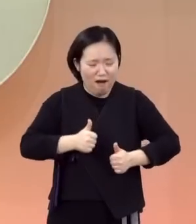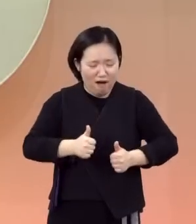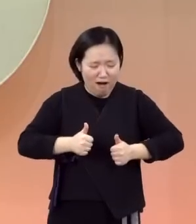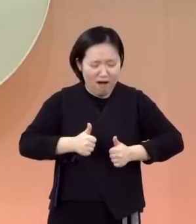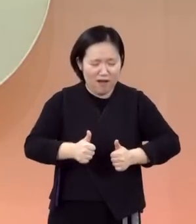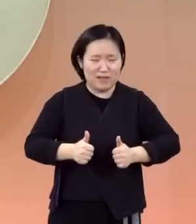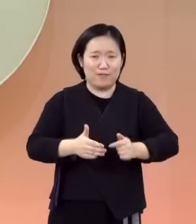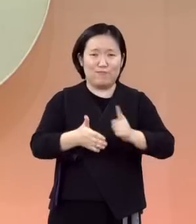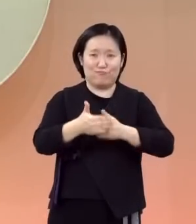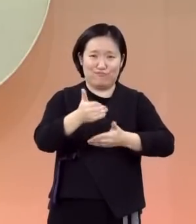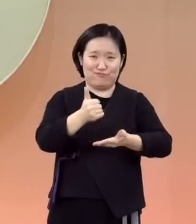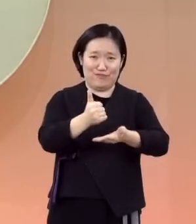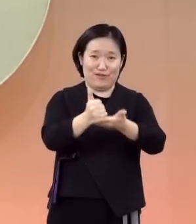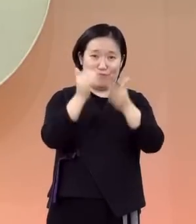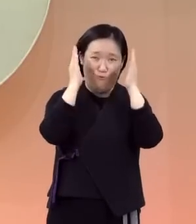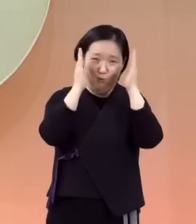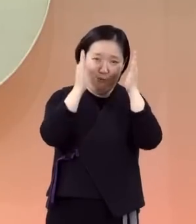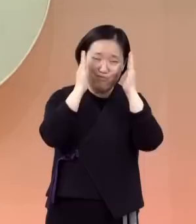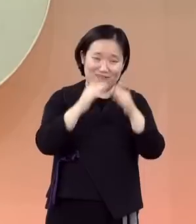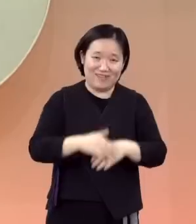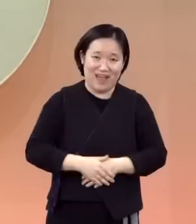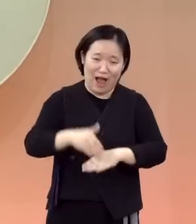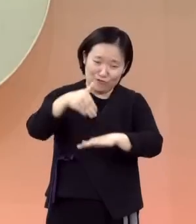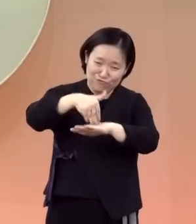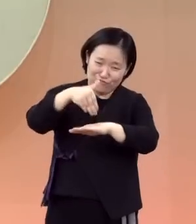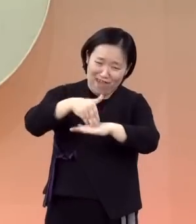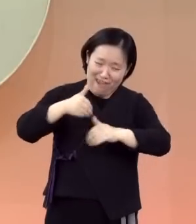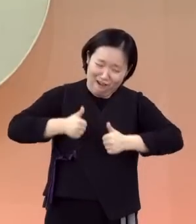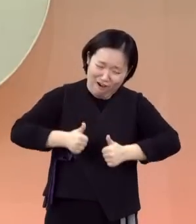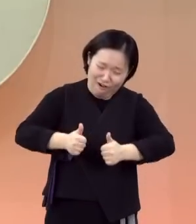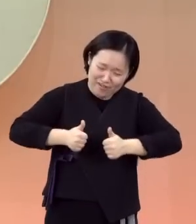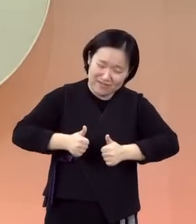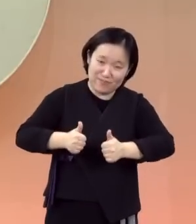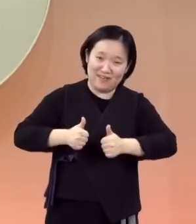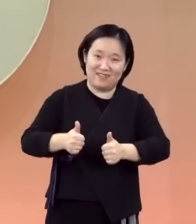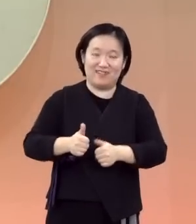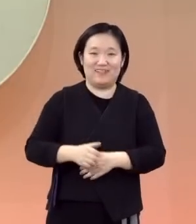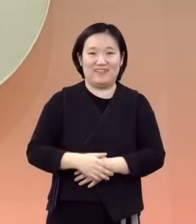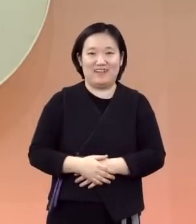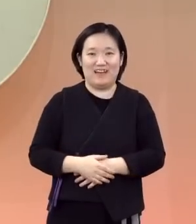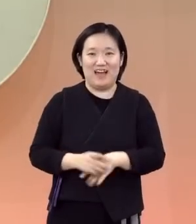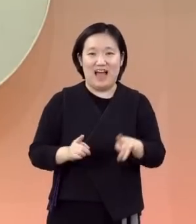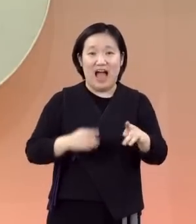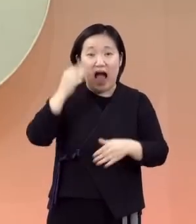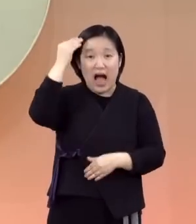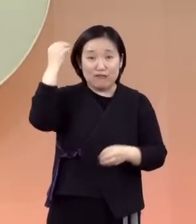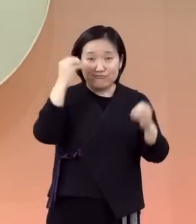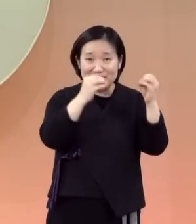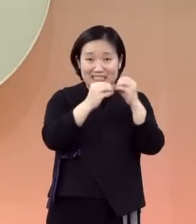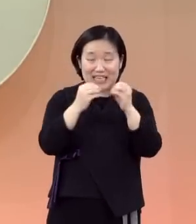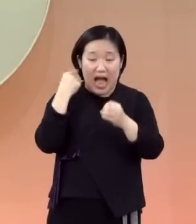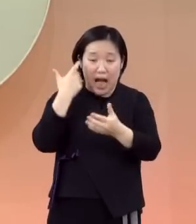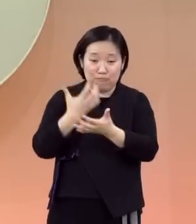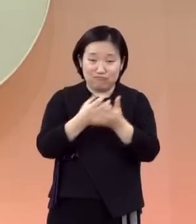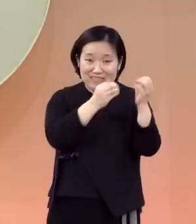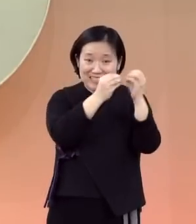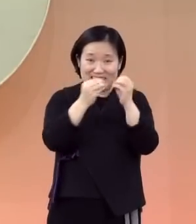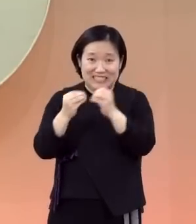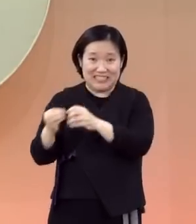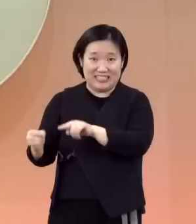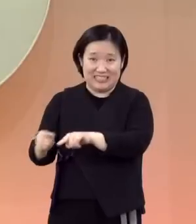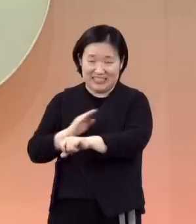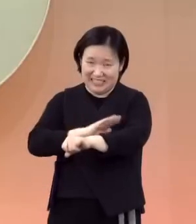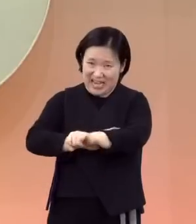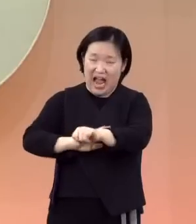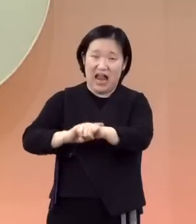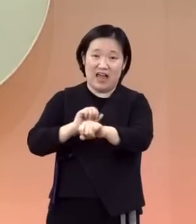.그들은특히 중국고전과시에조예가깊었고 ,